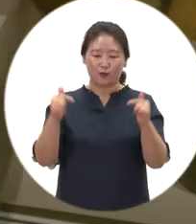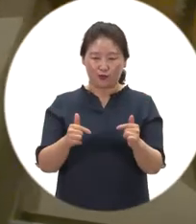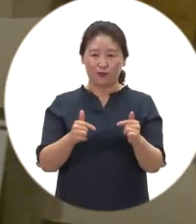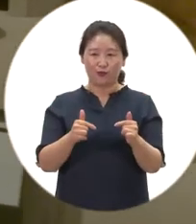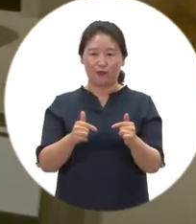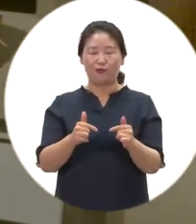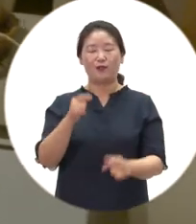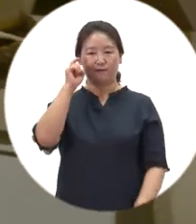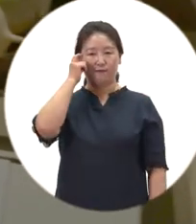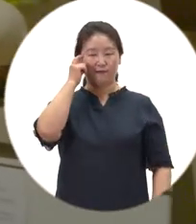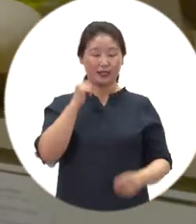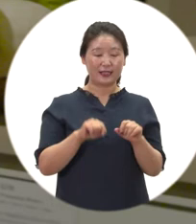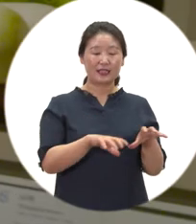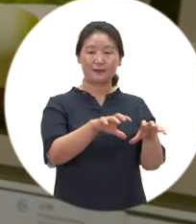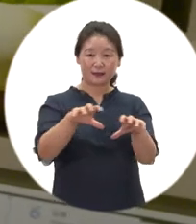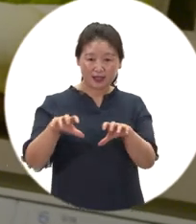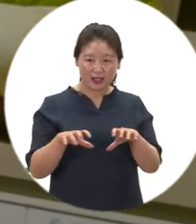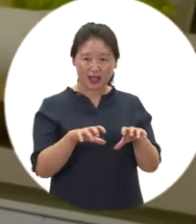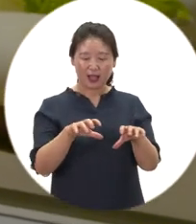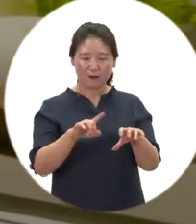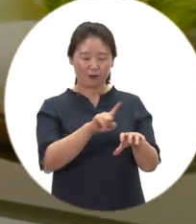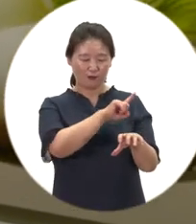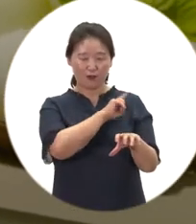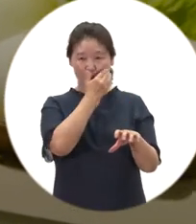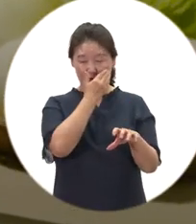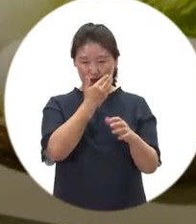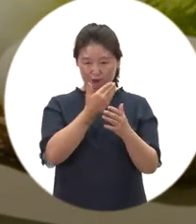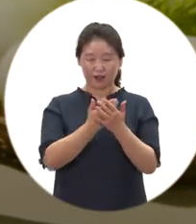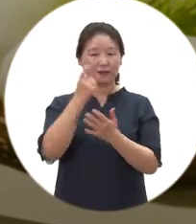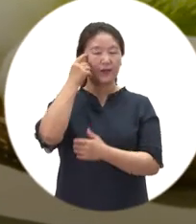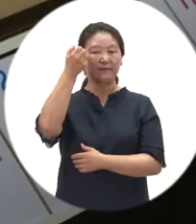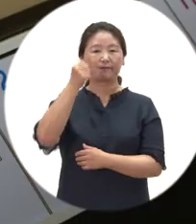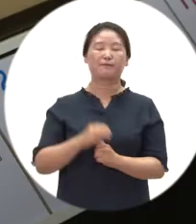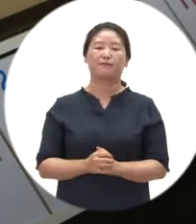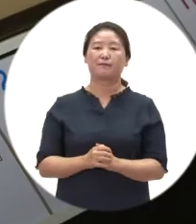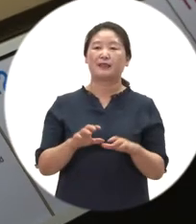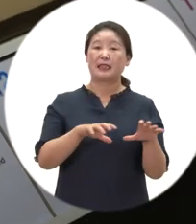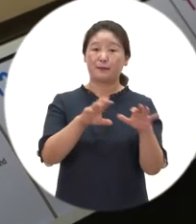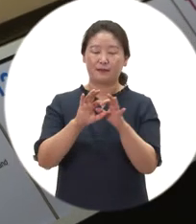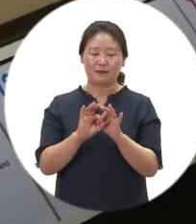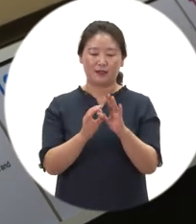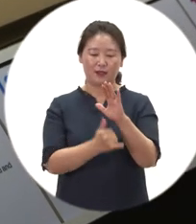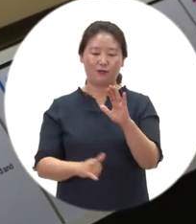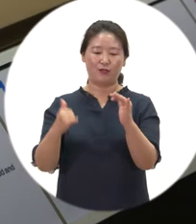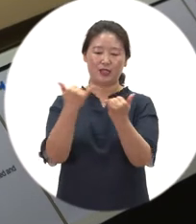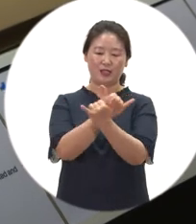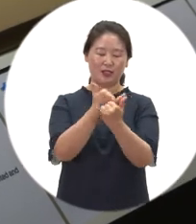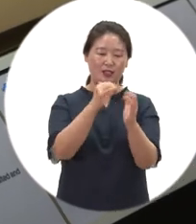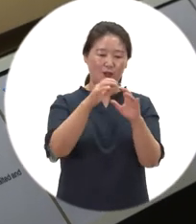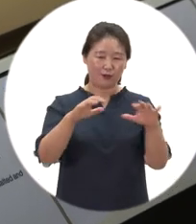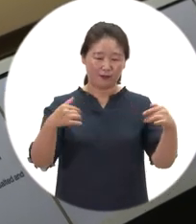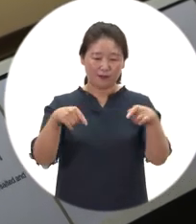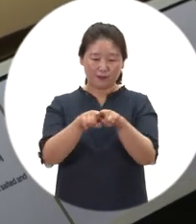반은 줄어든다고 하여 김장을 반년 농사라고 할 정도로 중시합니다. 김장을 통해 가족이나 친족,